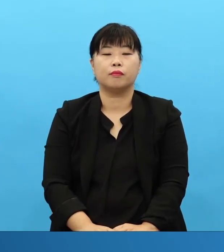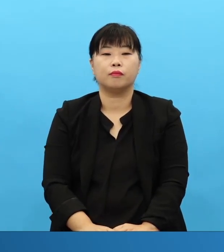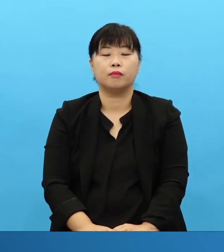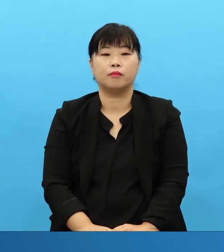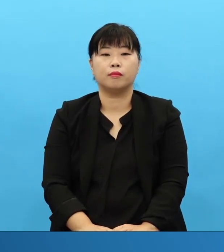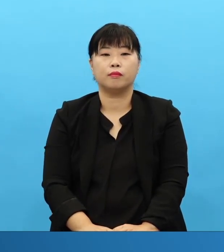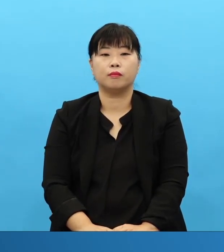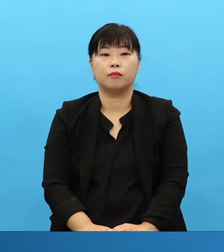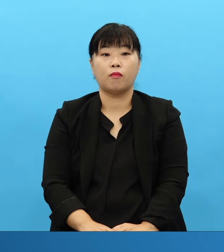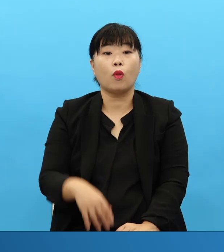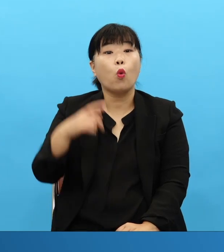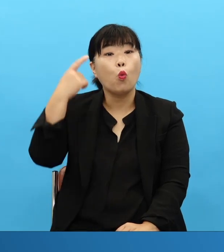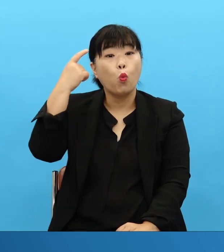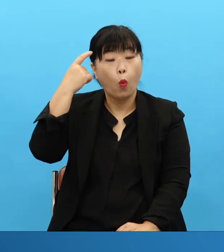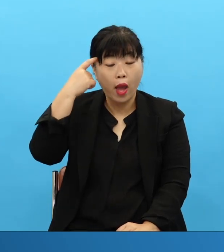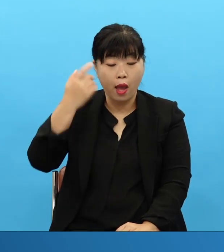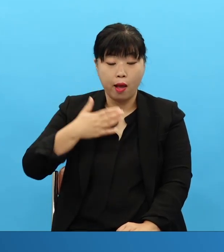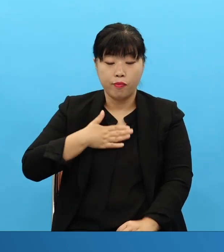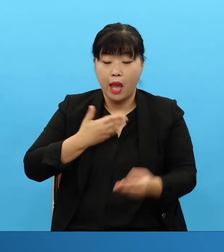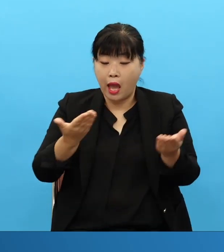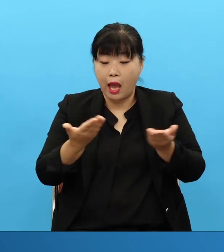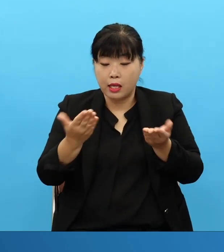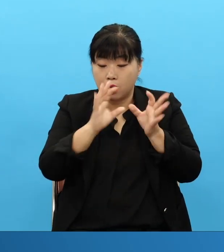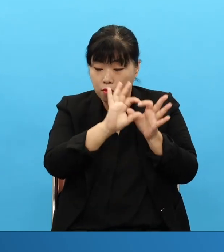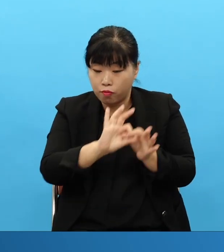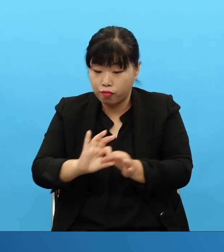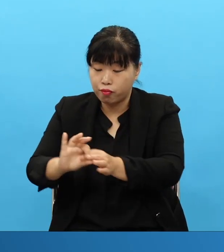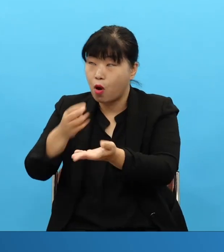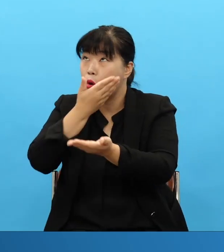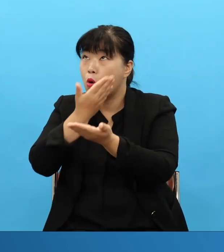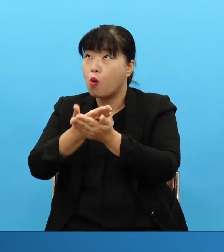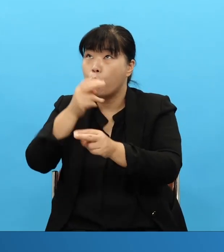거죠. Now, why must it become this way?